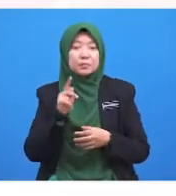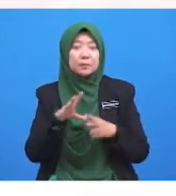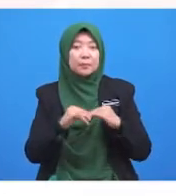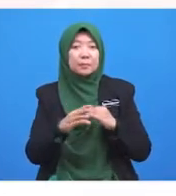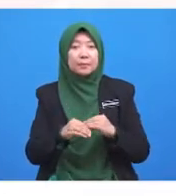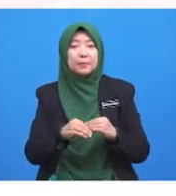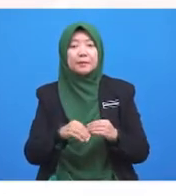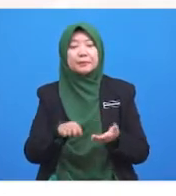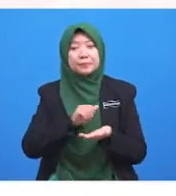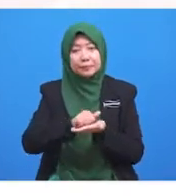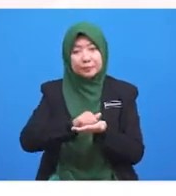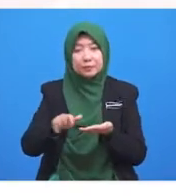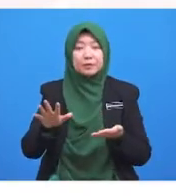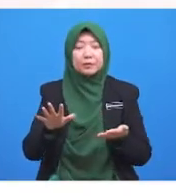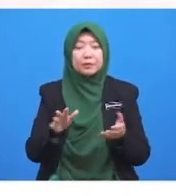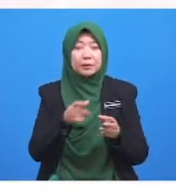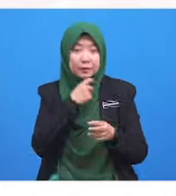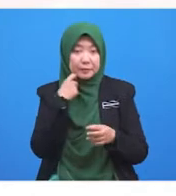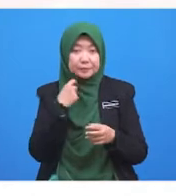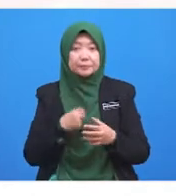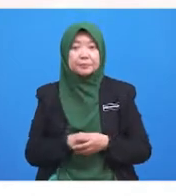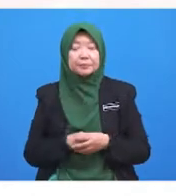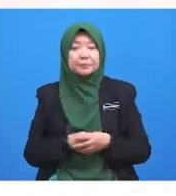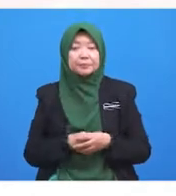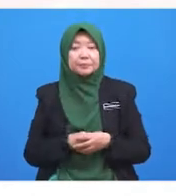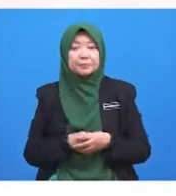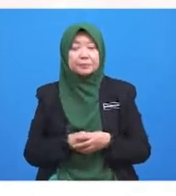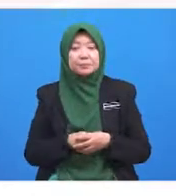pad-pad dilap dengan kering.